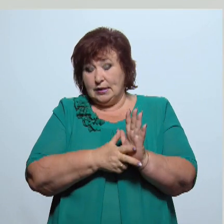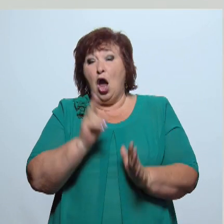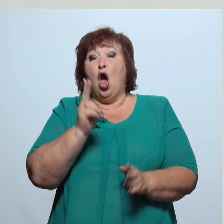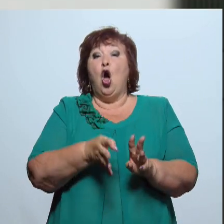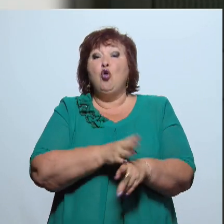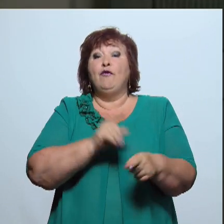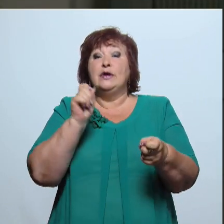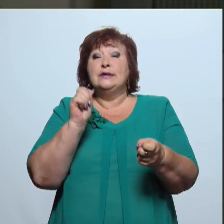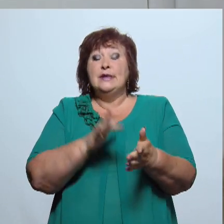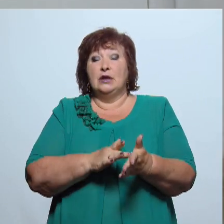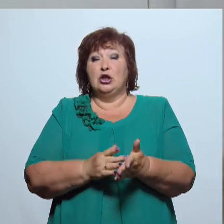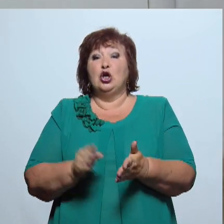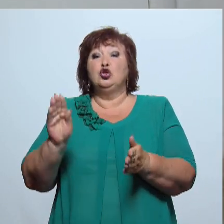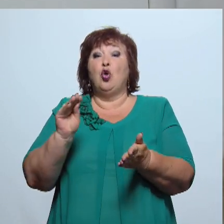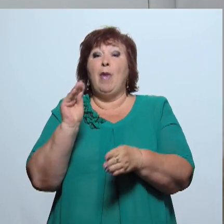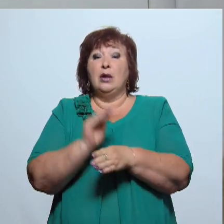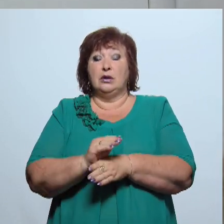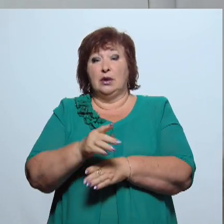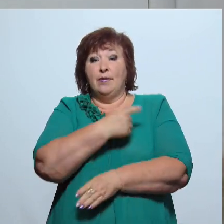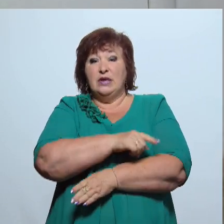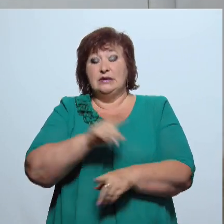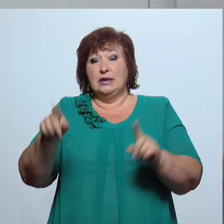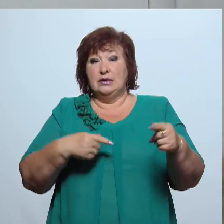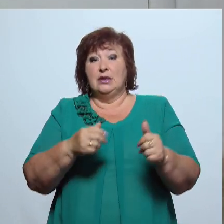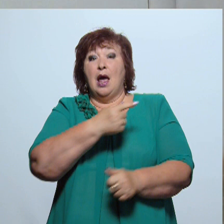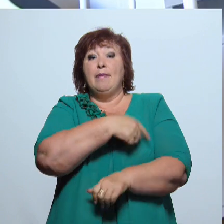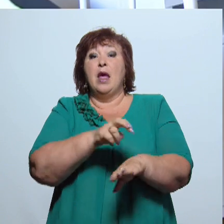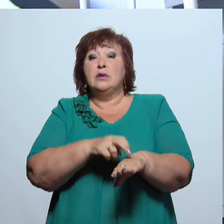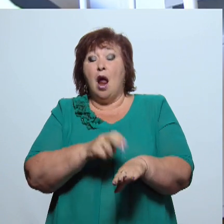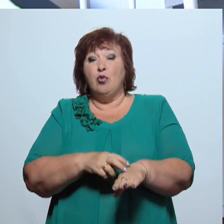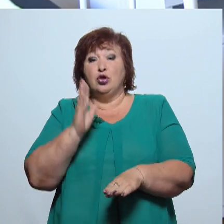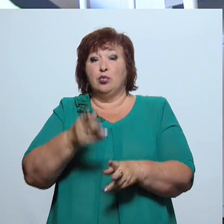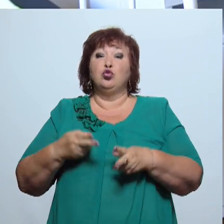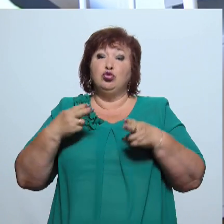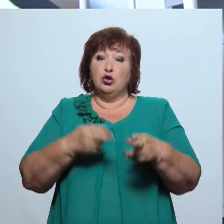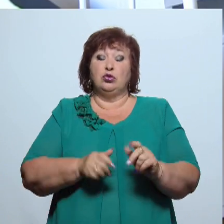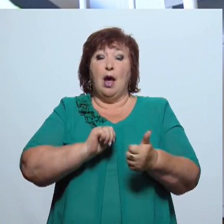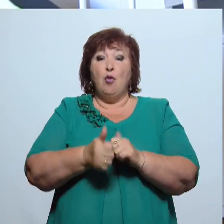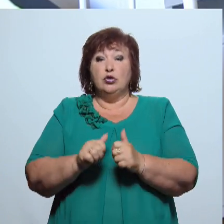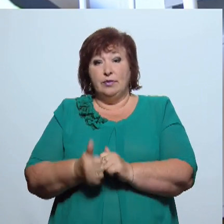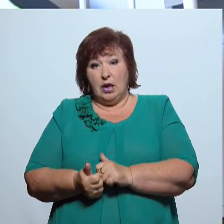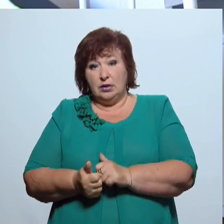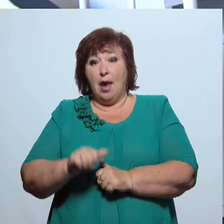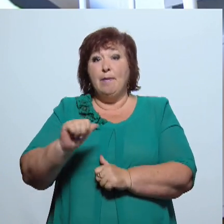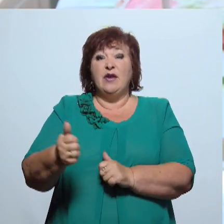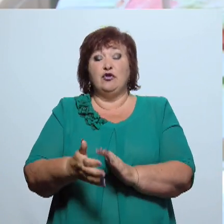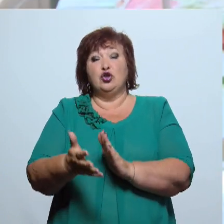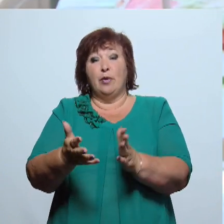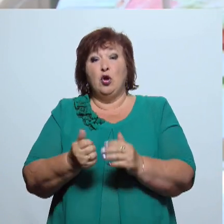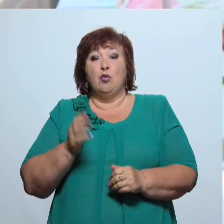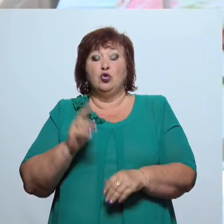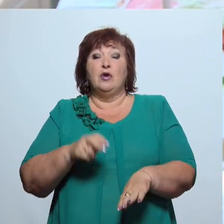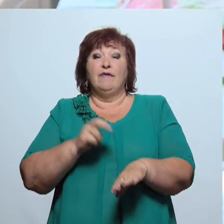привлекли дополнительные медицинские силы. Медработники из 3 соседних районов будут ездить сюда посменно. Первичный прием будут